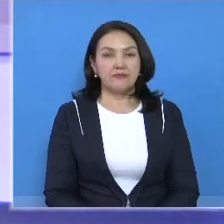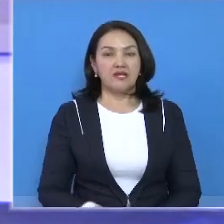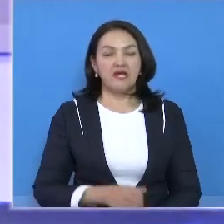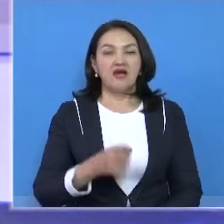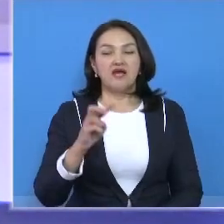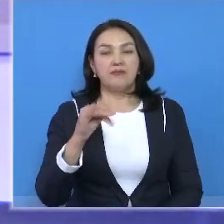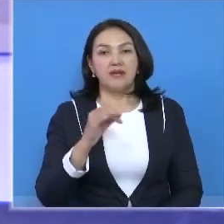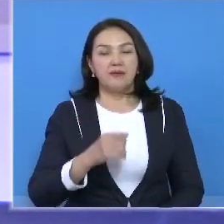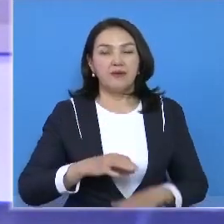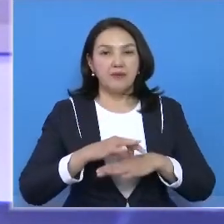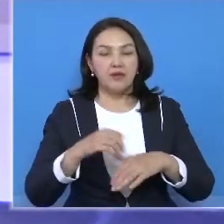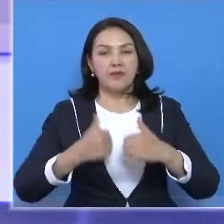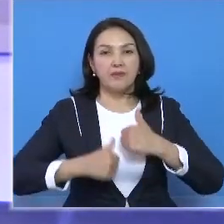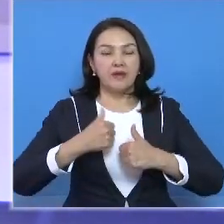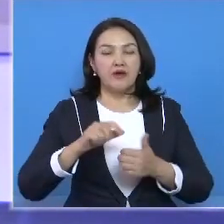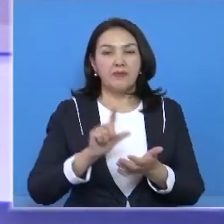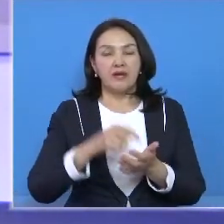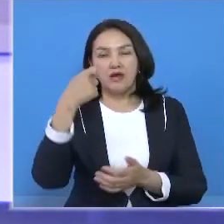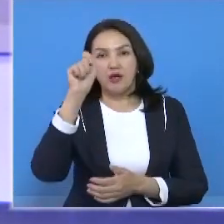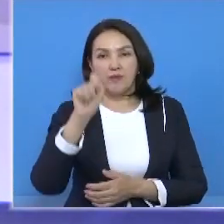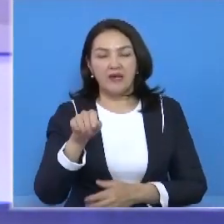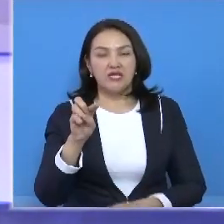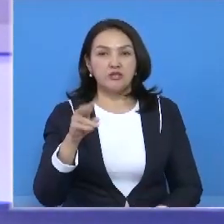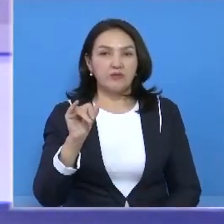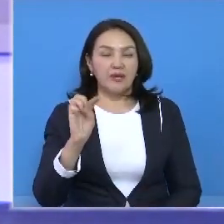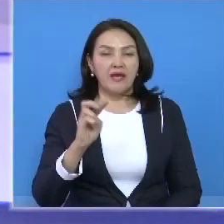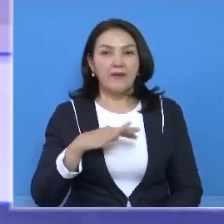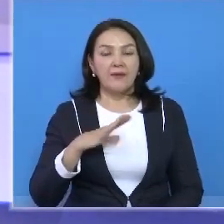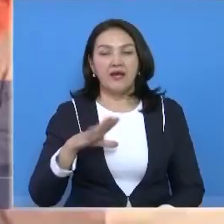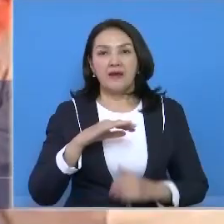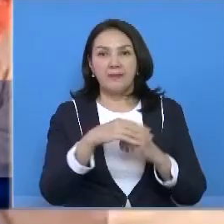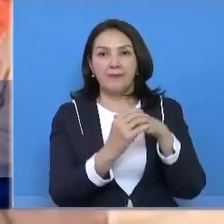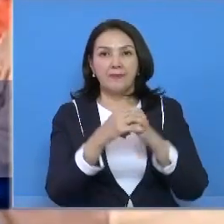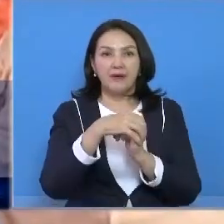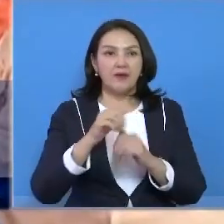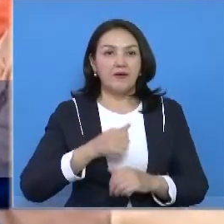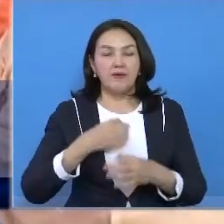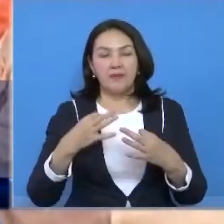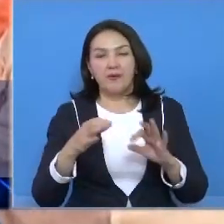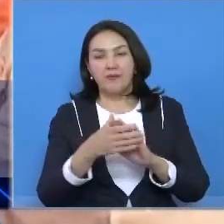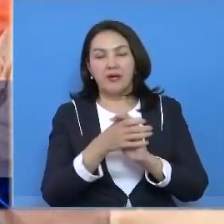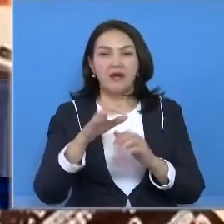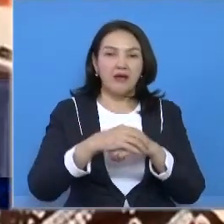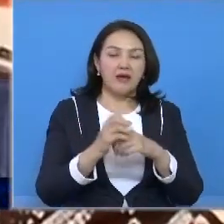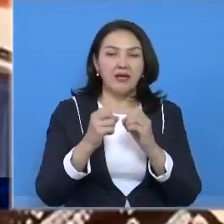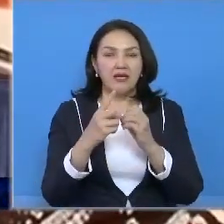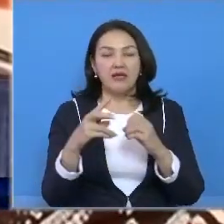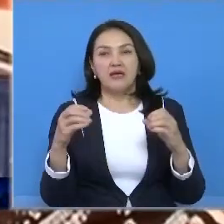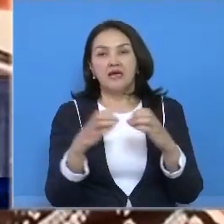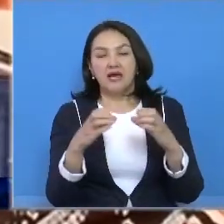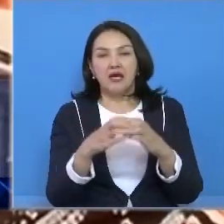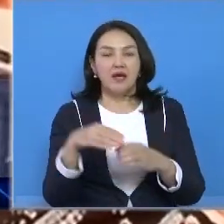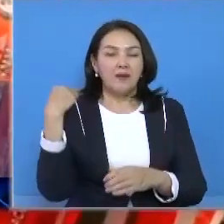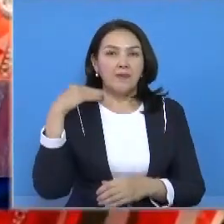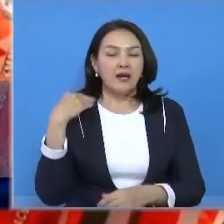В Эмбе прошел турнир в честь ветерана войны Костая Тыныштыкова. В соревнованиях борцов вольной борьбы приняли участие 11 команд из